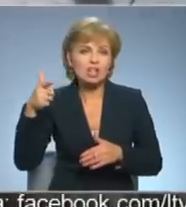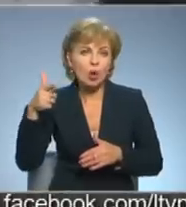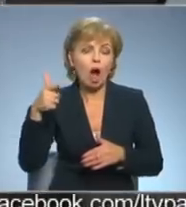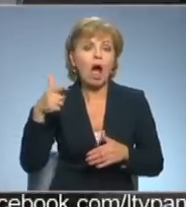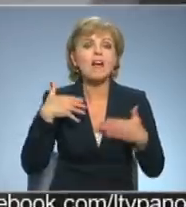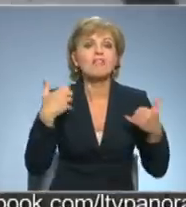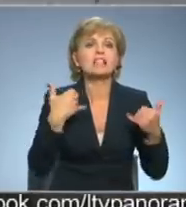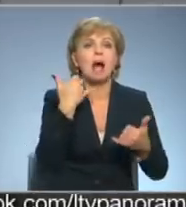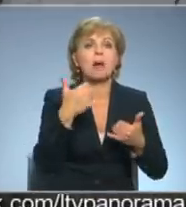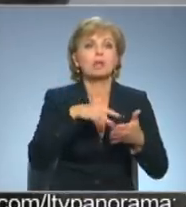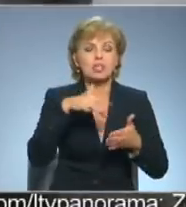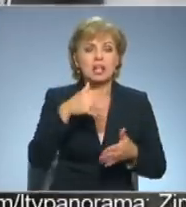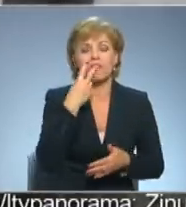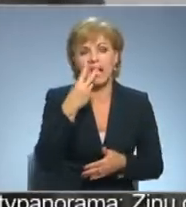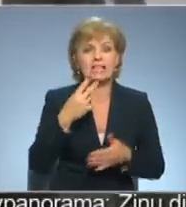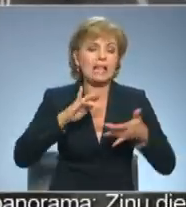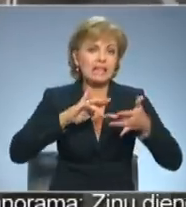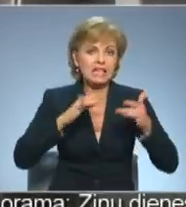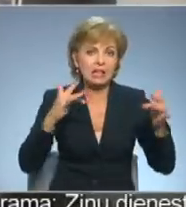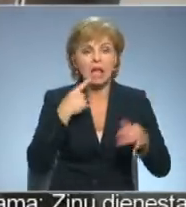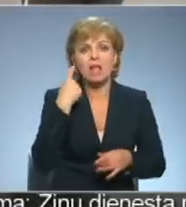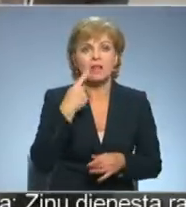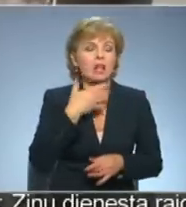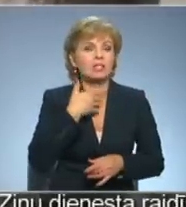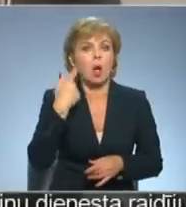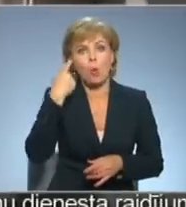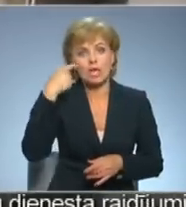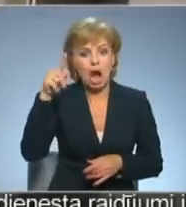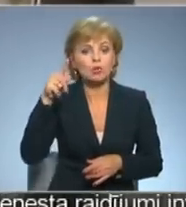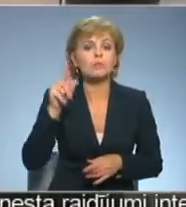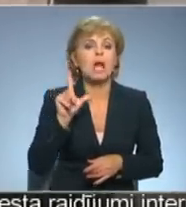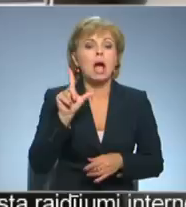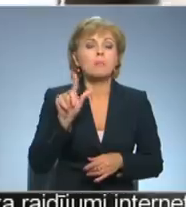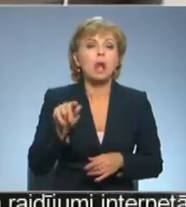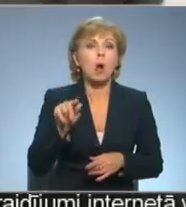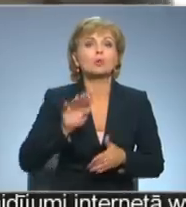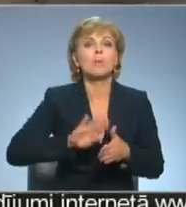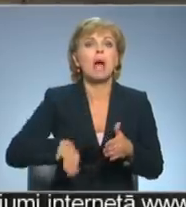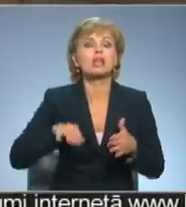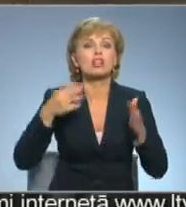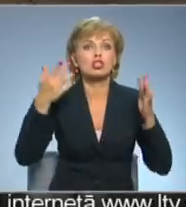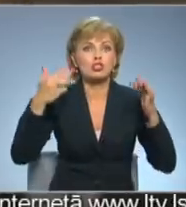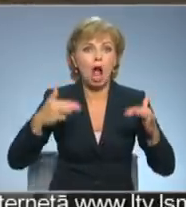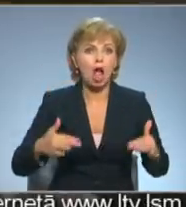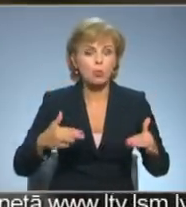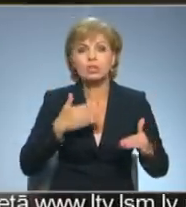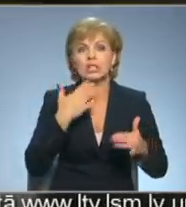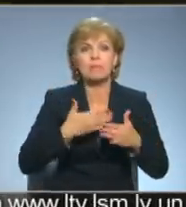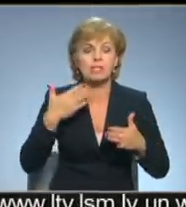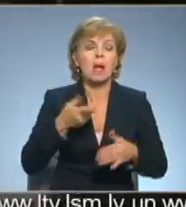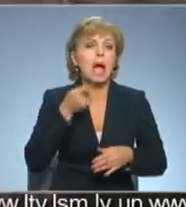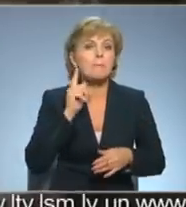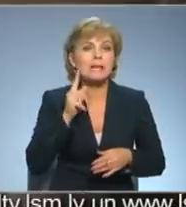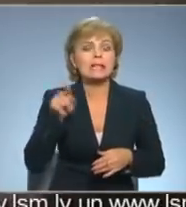centrā, kas tagad pieejams internetā. Neviens nesot iedomājies, ka braukt bez žalūzijas ir bīstami, tāpēc nekādas brīdinājuma zīmes